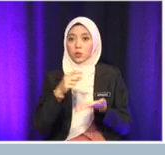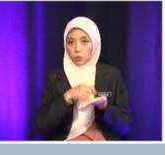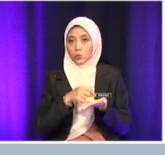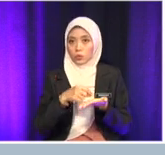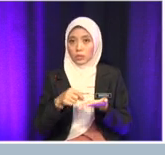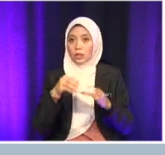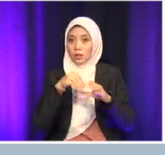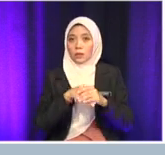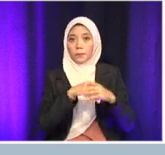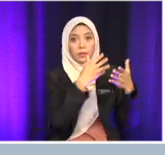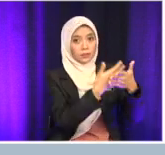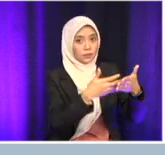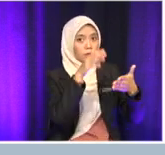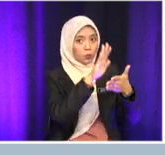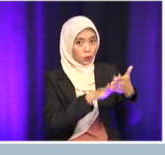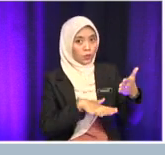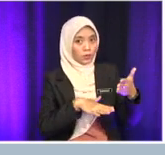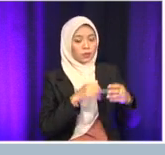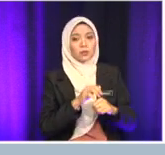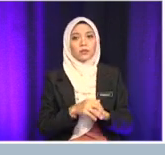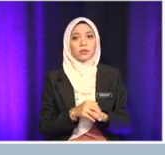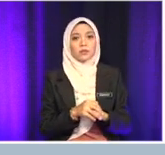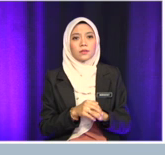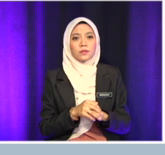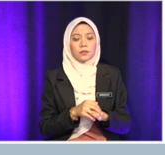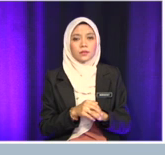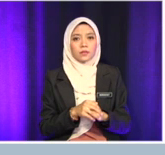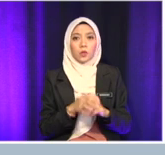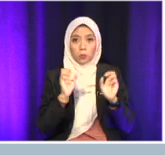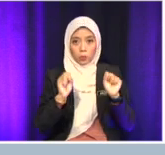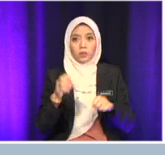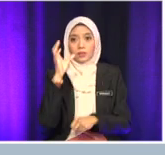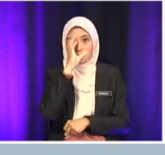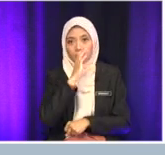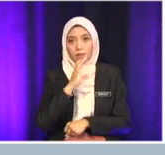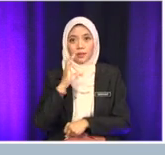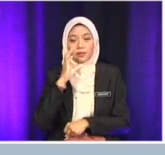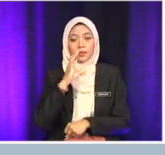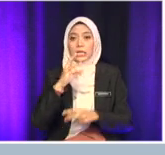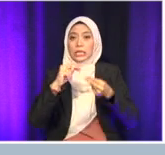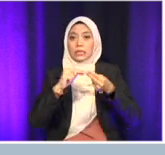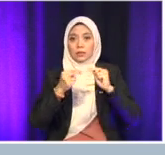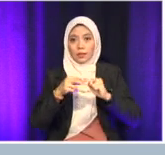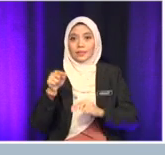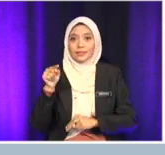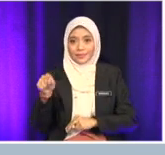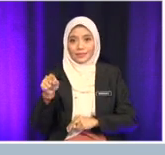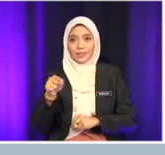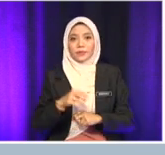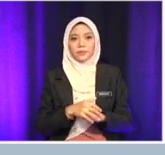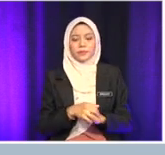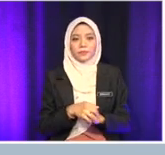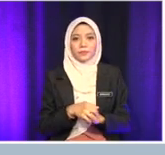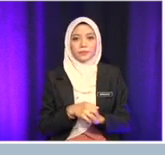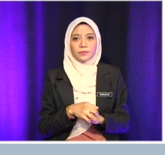dalam jadwal kekerapan nih diberi kekerapan jadi kita boleh cari titik tengah untuk mencari titik Tengah yang